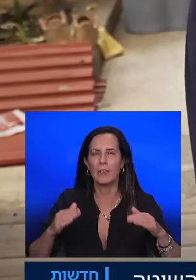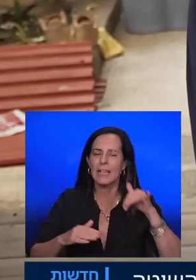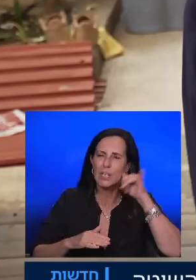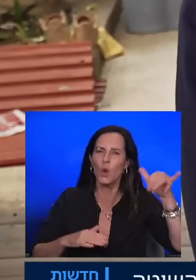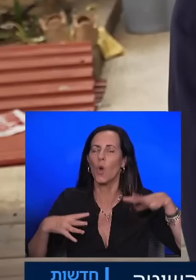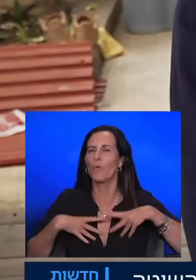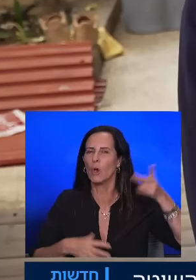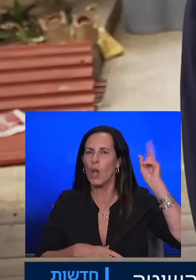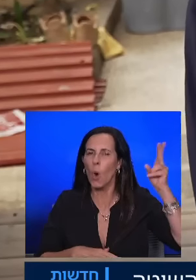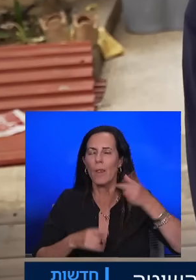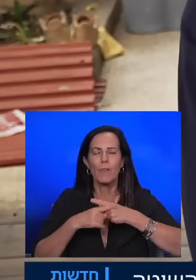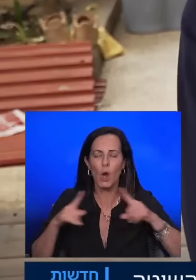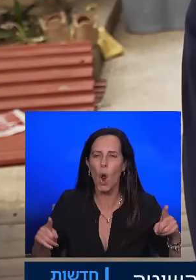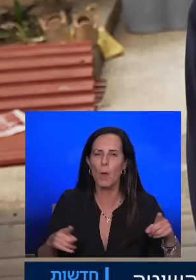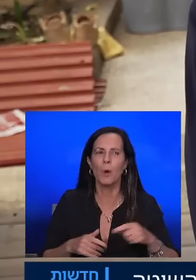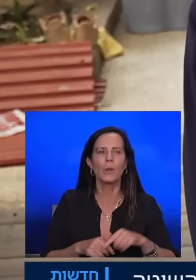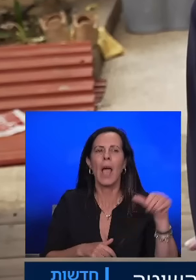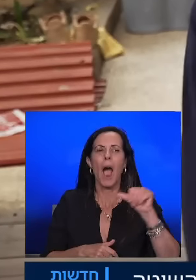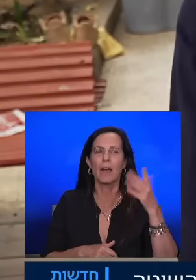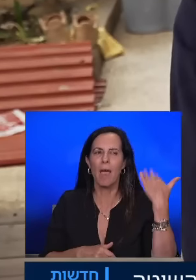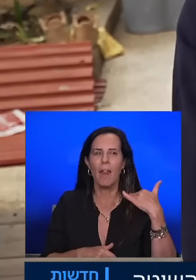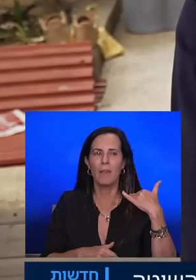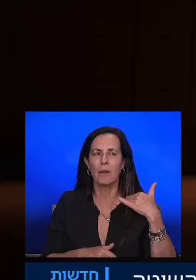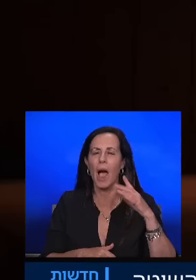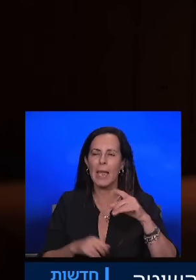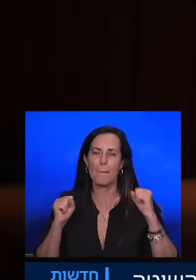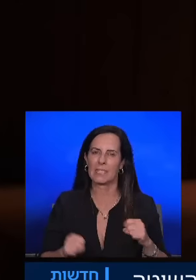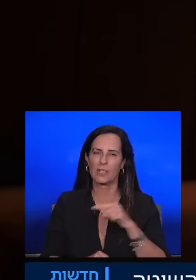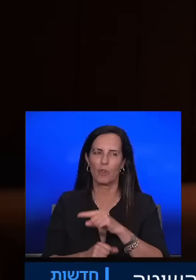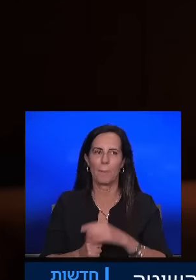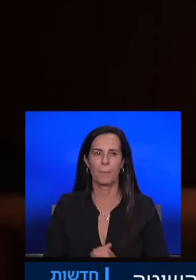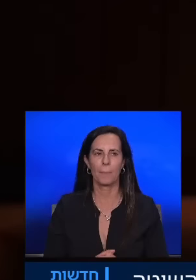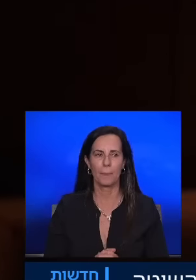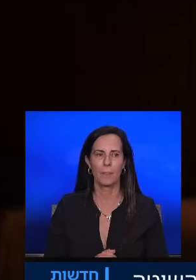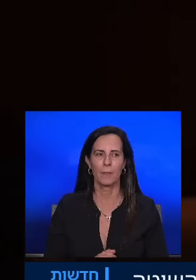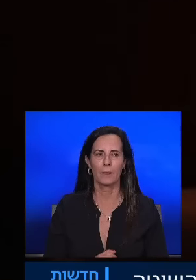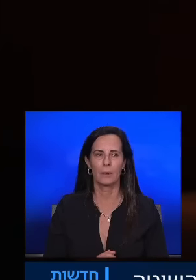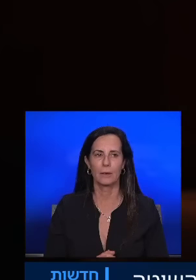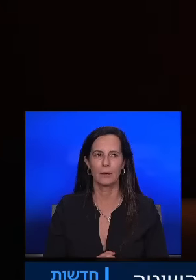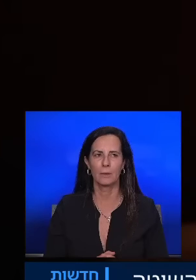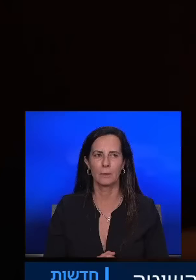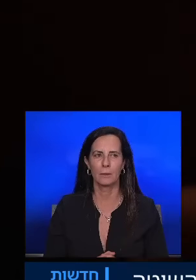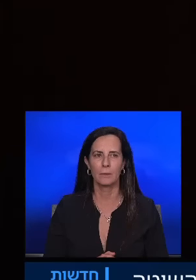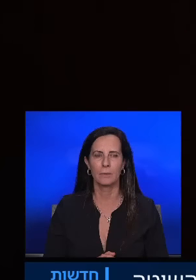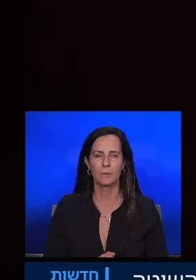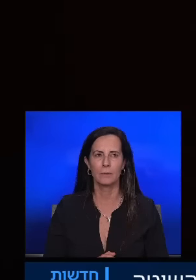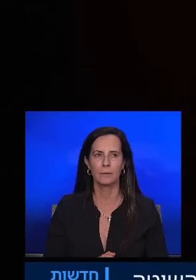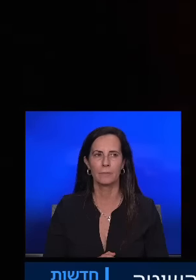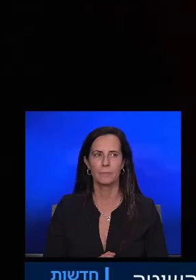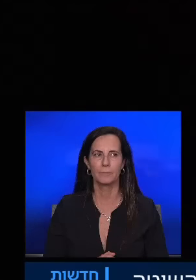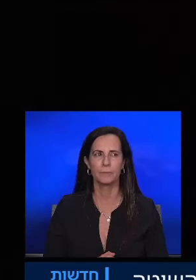וחופשות לחול, וכל... אריאל היה מהשורשים שם. בוא נקבל אותו, אריאל הכי חדש בישראל, אריאל